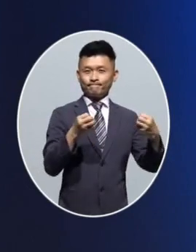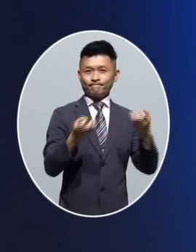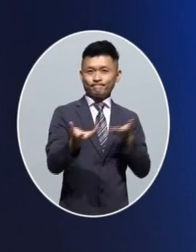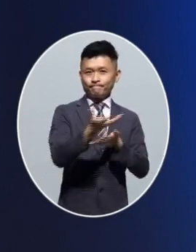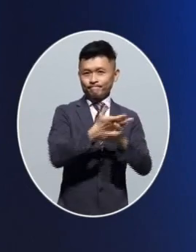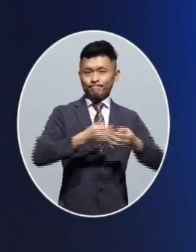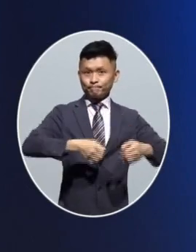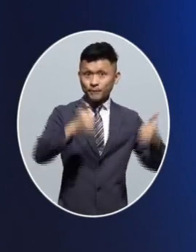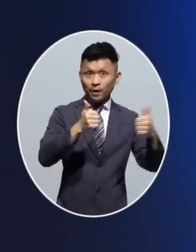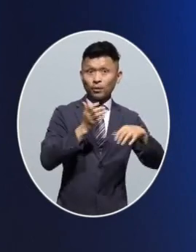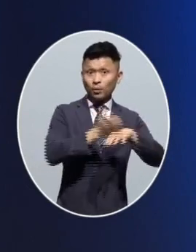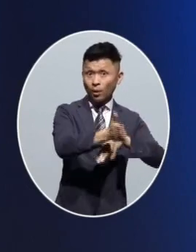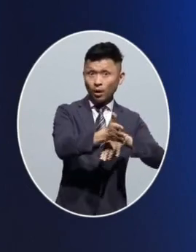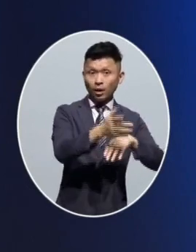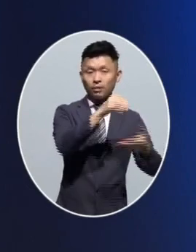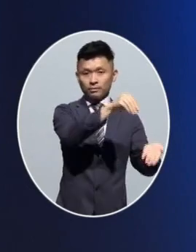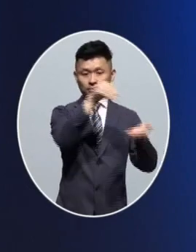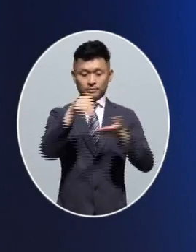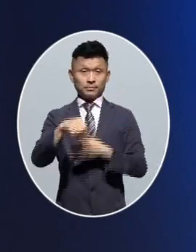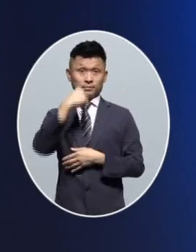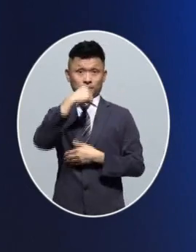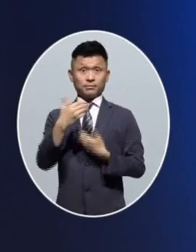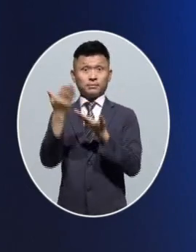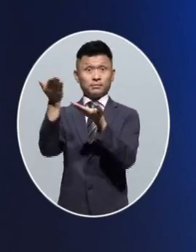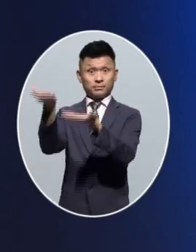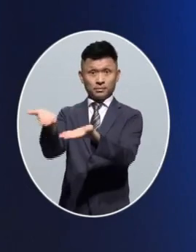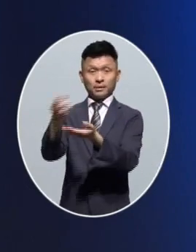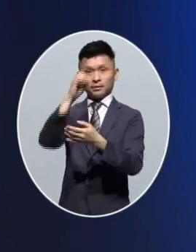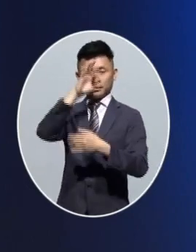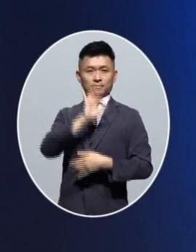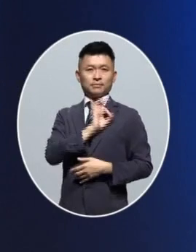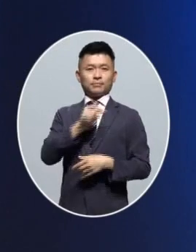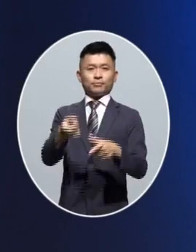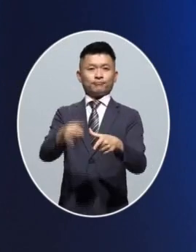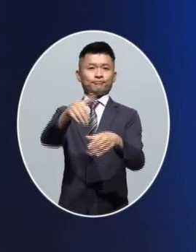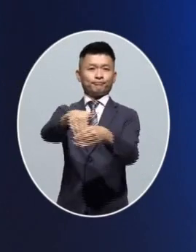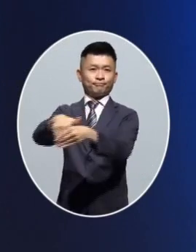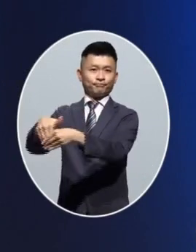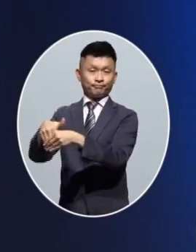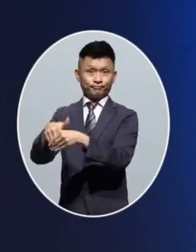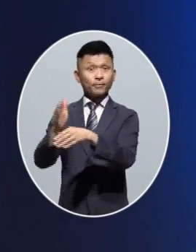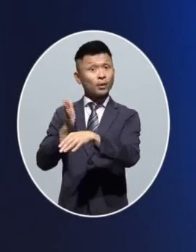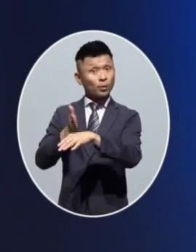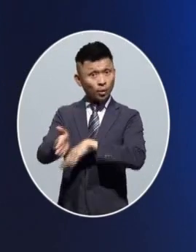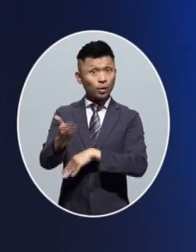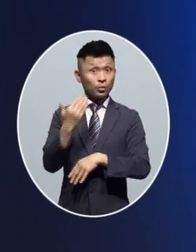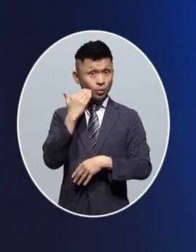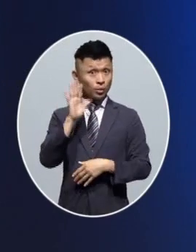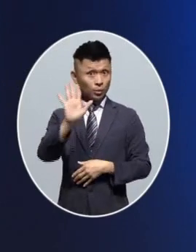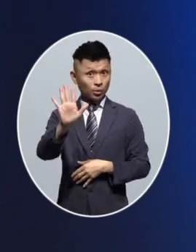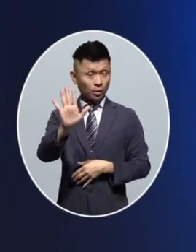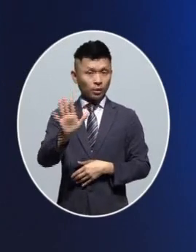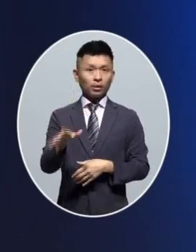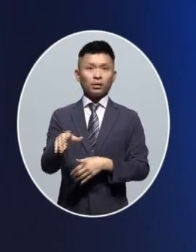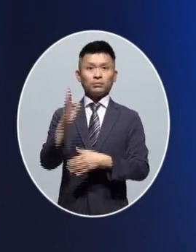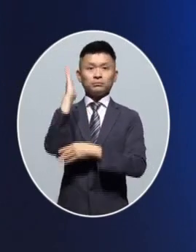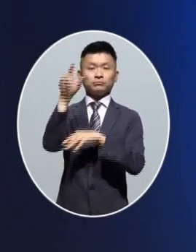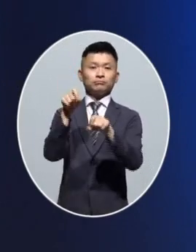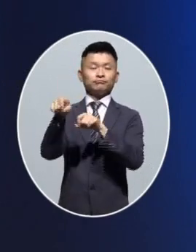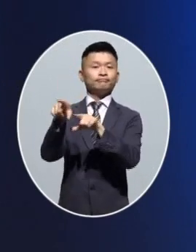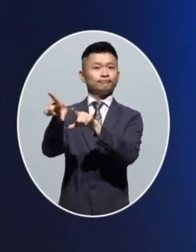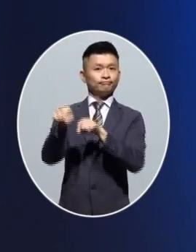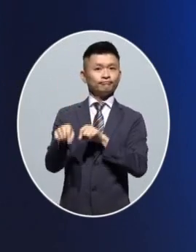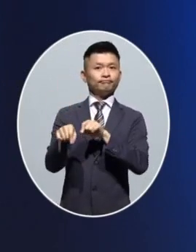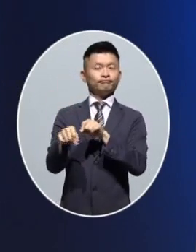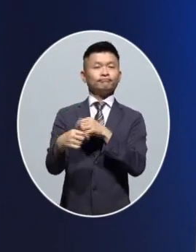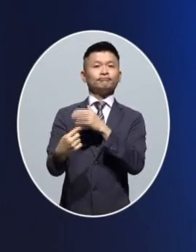为还有另外一个支持和欣赏的原因，就是因为大家知道他其实是选不上的。这就像堂吉诃德一样，他是具